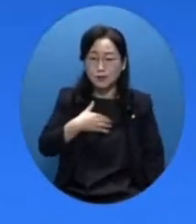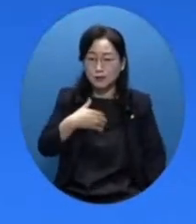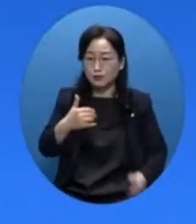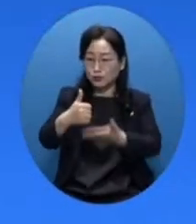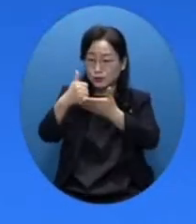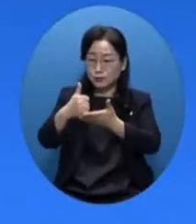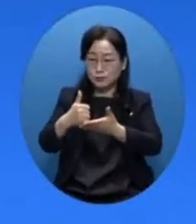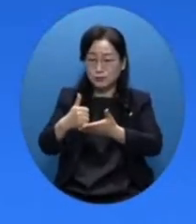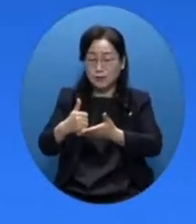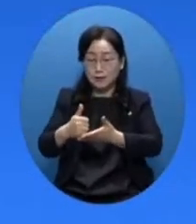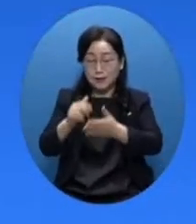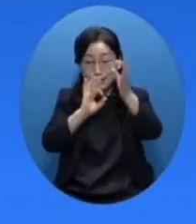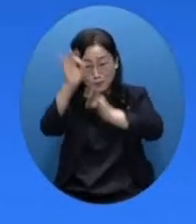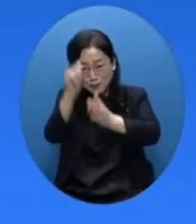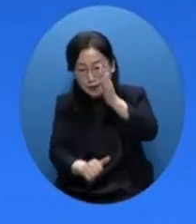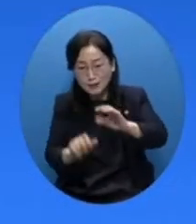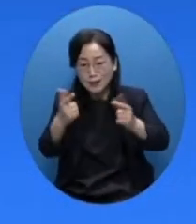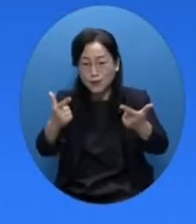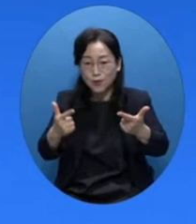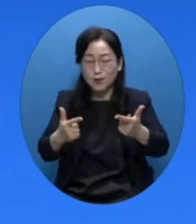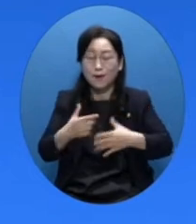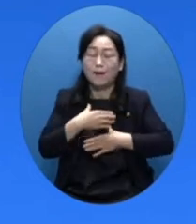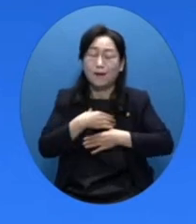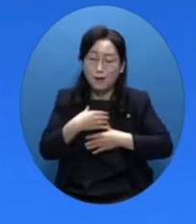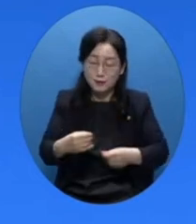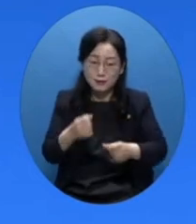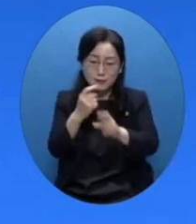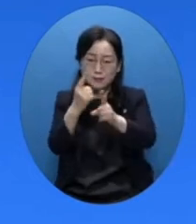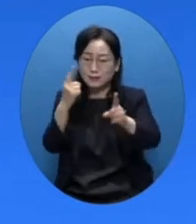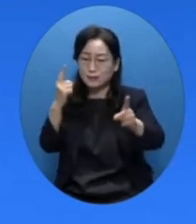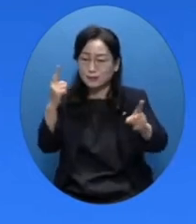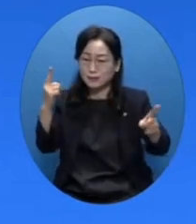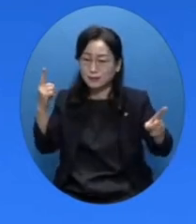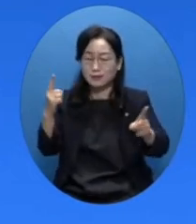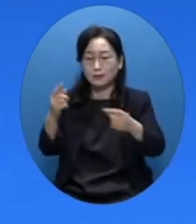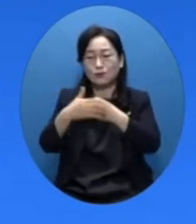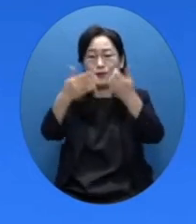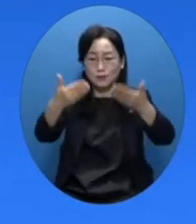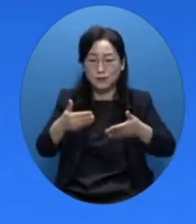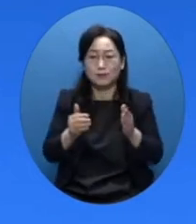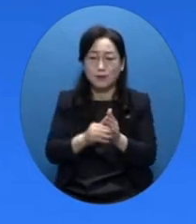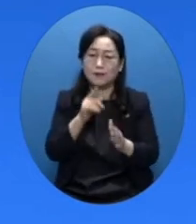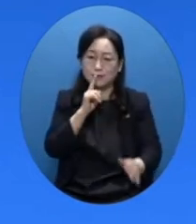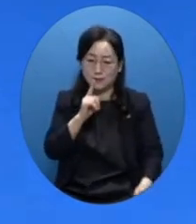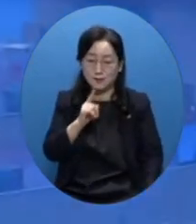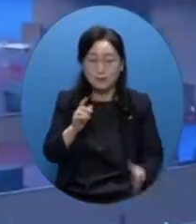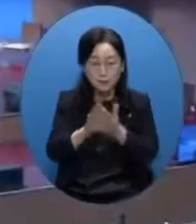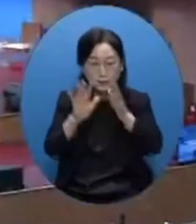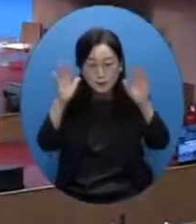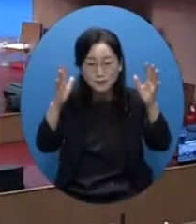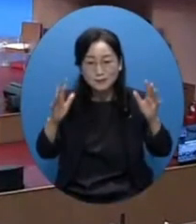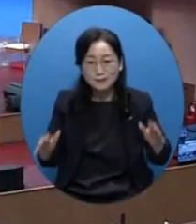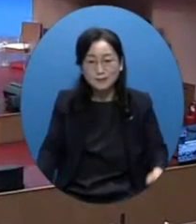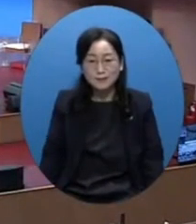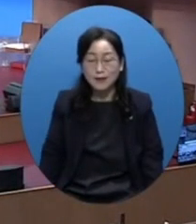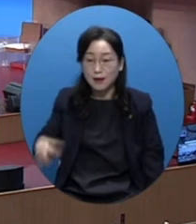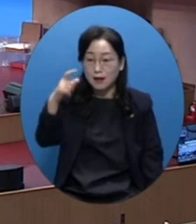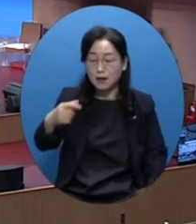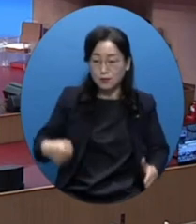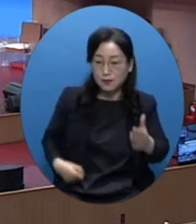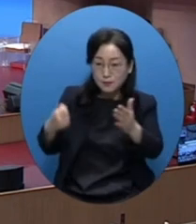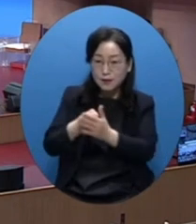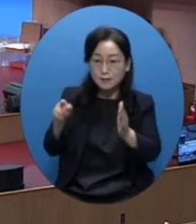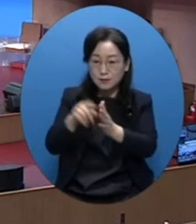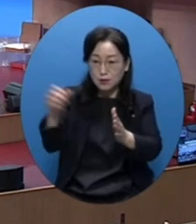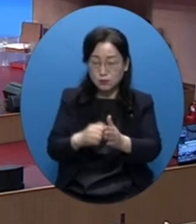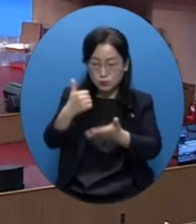추적하지 않고 환자는 자리에 승리자의 자리에 세우셨나요 다 할렐루야 가 하고 탐 단면으로 취